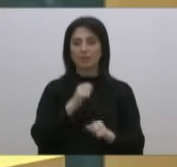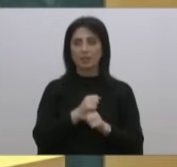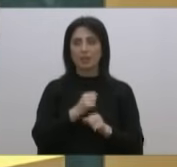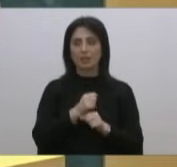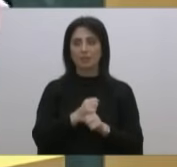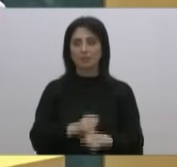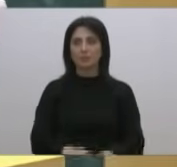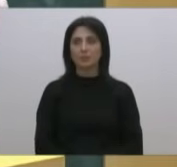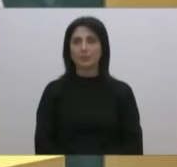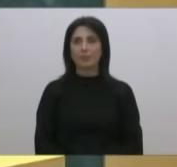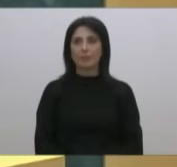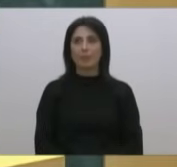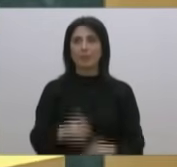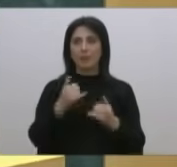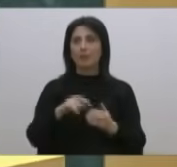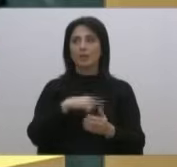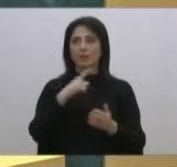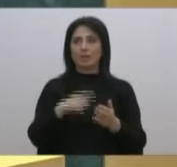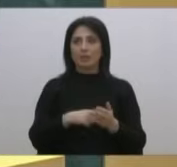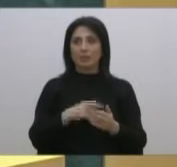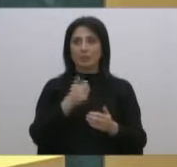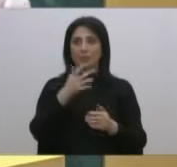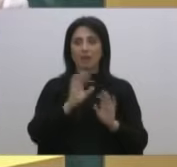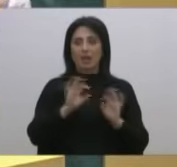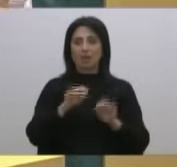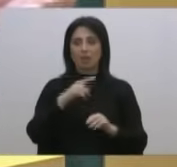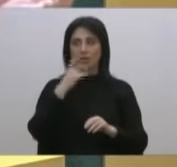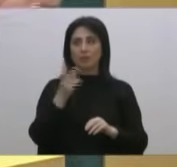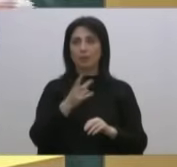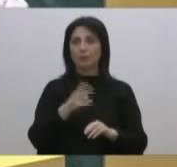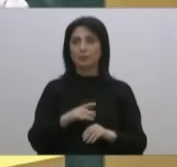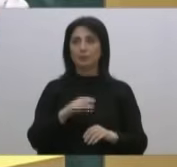აკეთებს. ახლა საკითხები, რომელიც იმდენი გაჟღერდა, რა თქმა